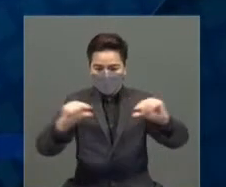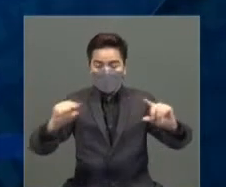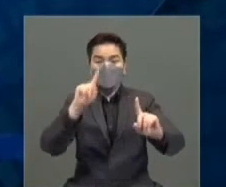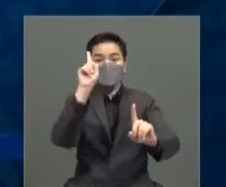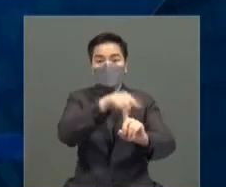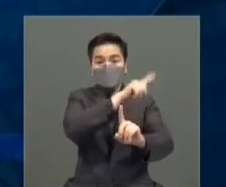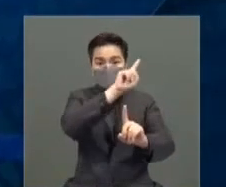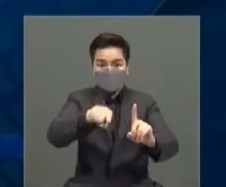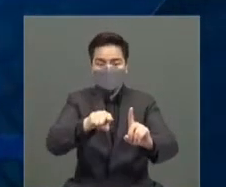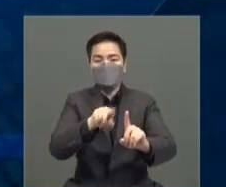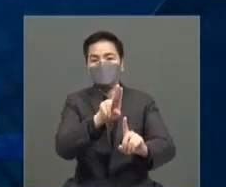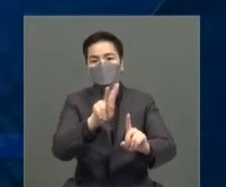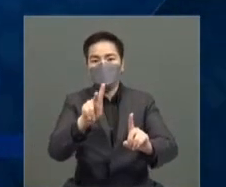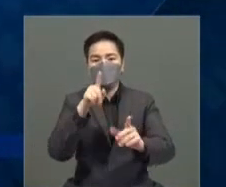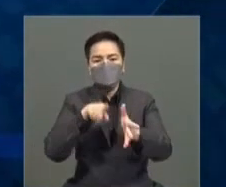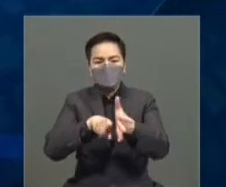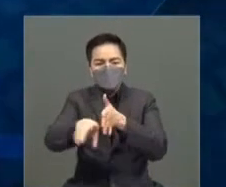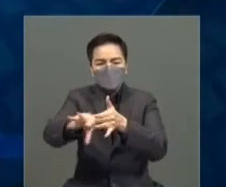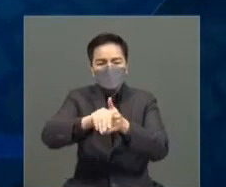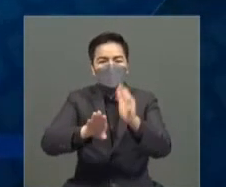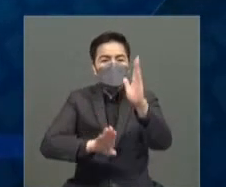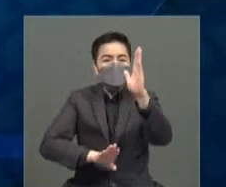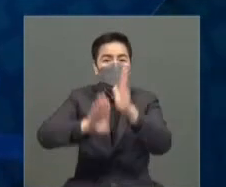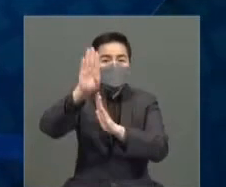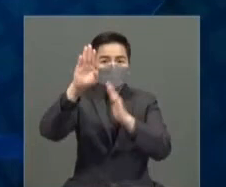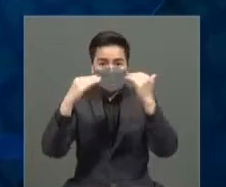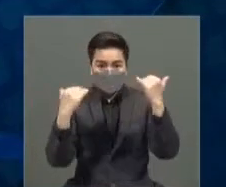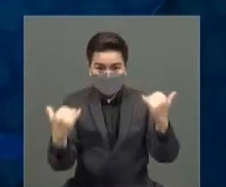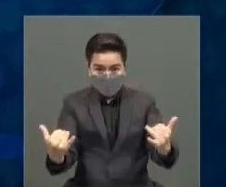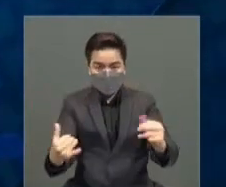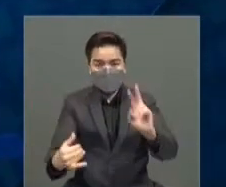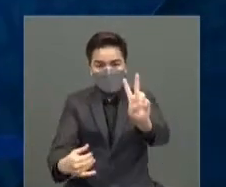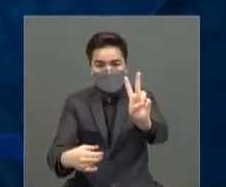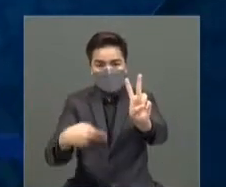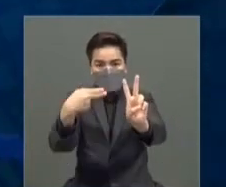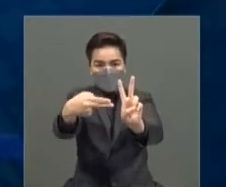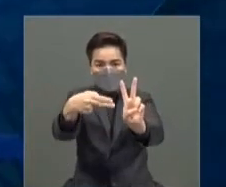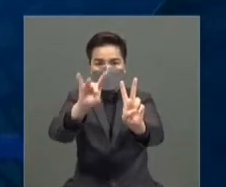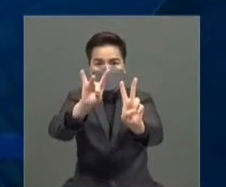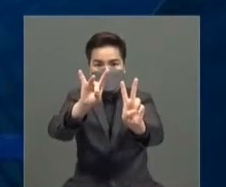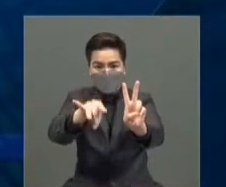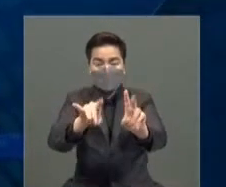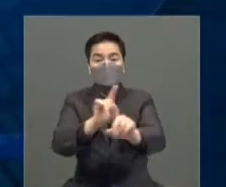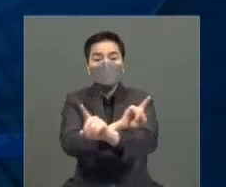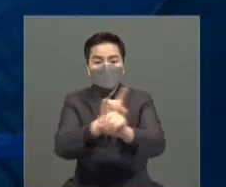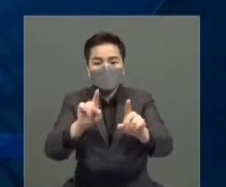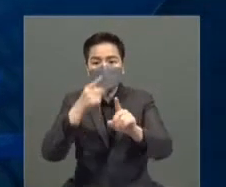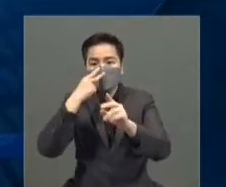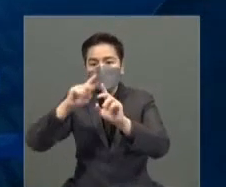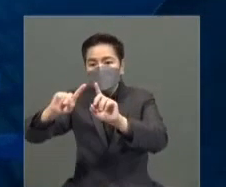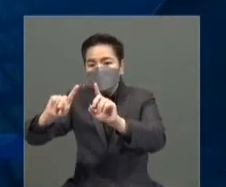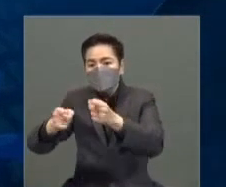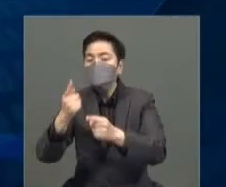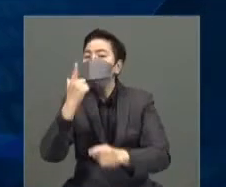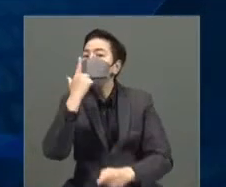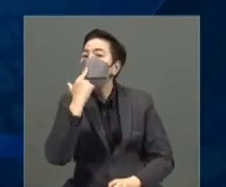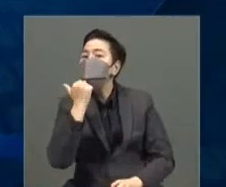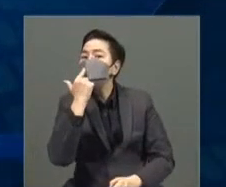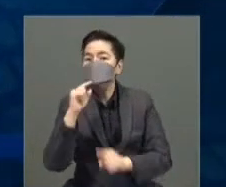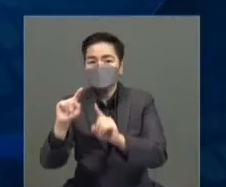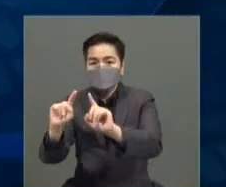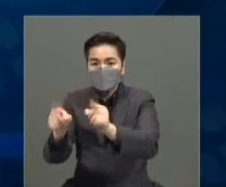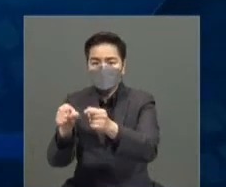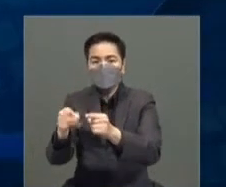เชื้อที่ยังคงสูงตลอดวันนี้ 28,000 กว่ารายนะคะแต่ว่าวงเล็บตัวเลขสีแดงที่อยาก